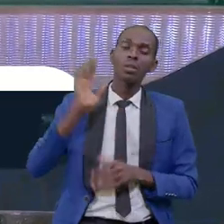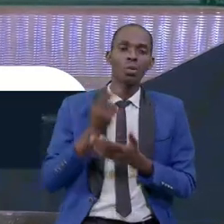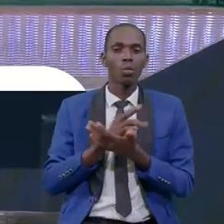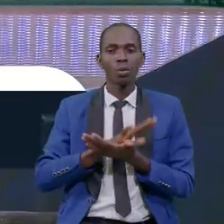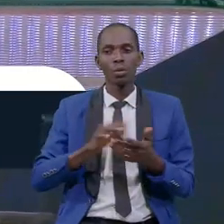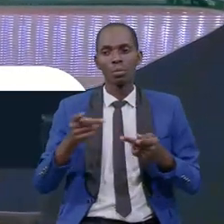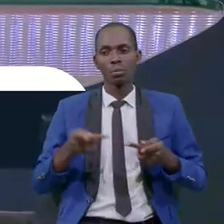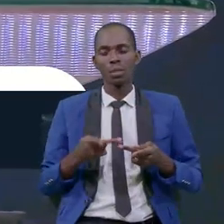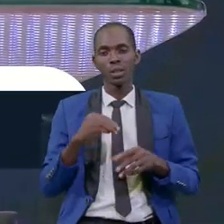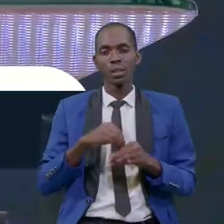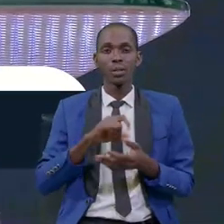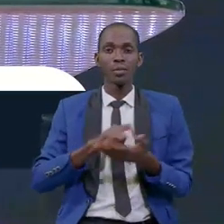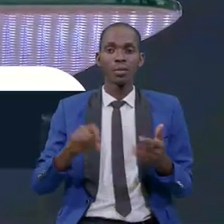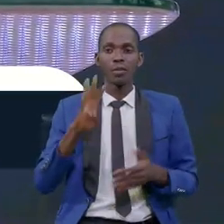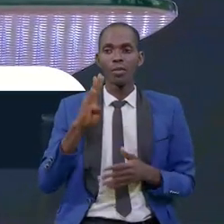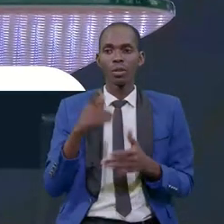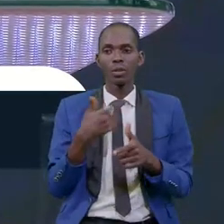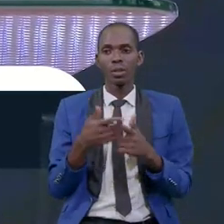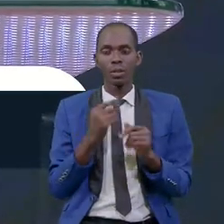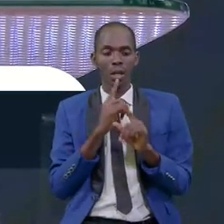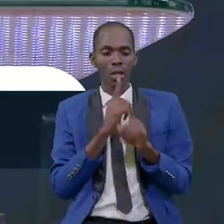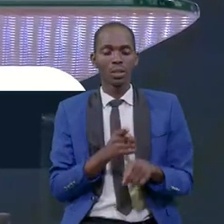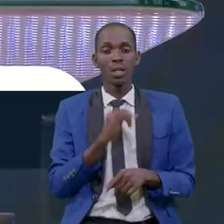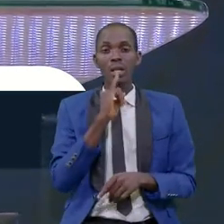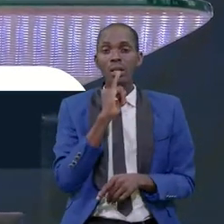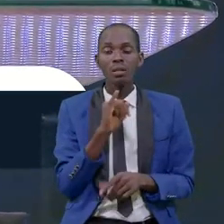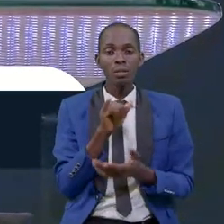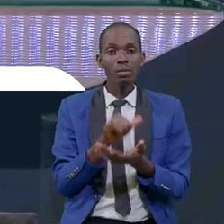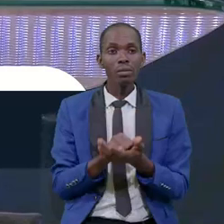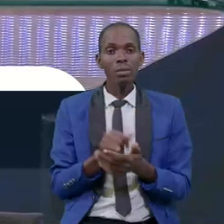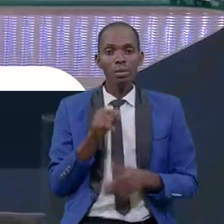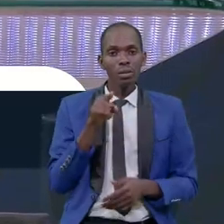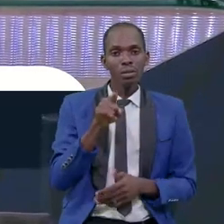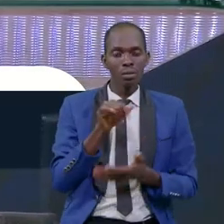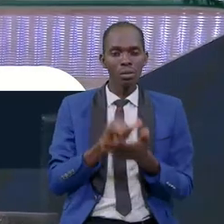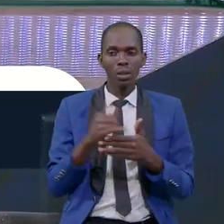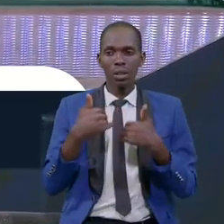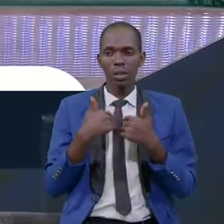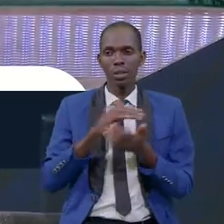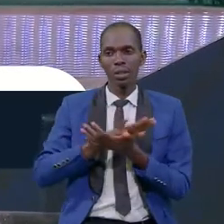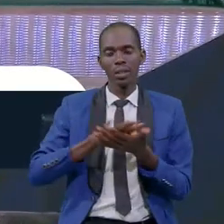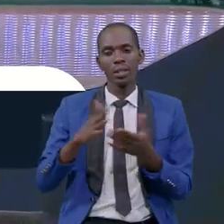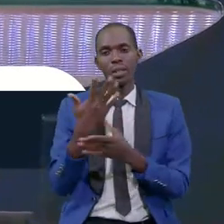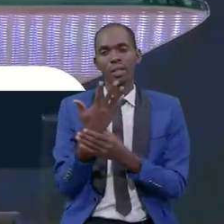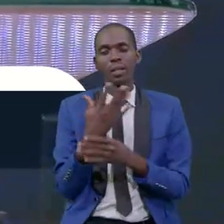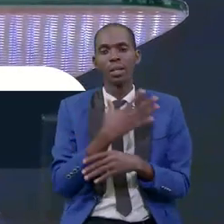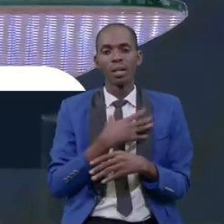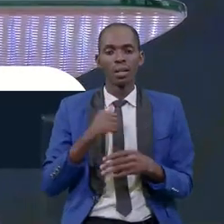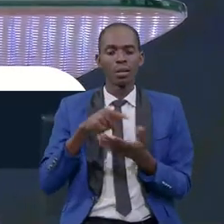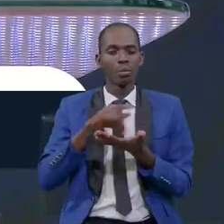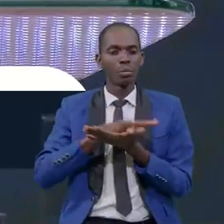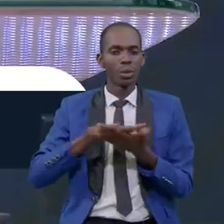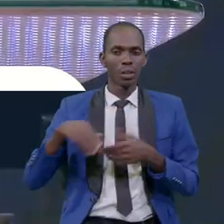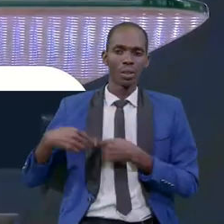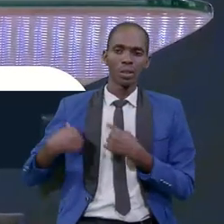lieu saint. » Le verset 4 dit, la réponse vient. Ça dit que celui qui a les mains